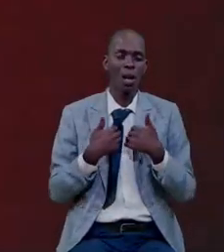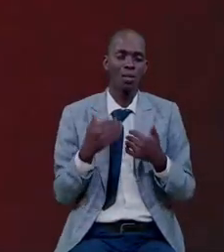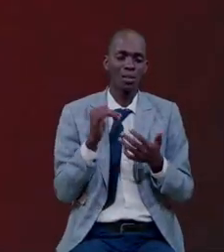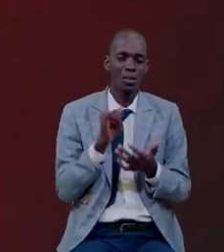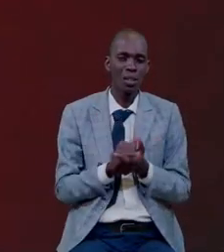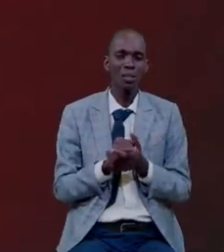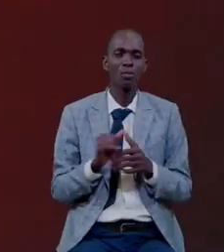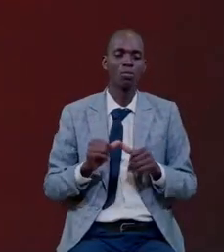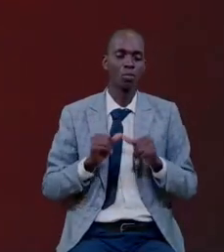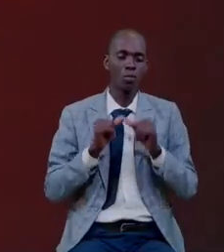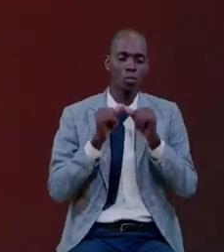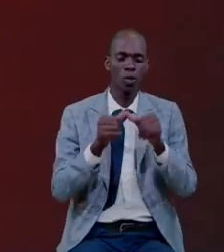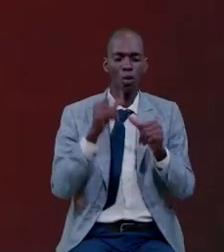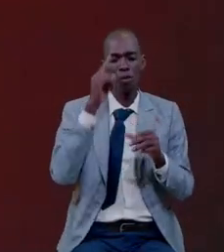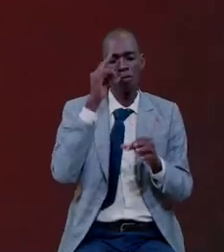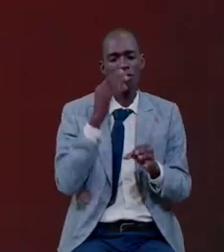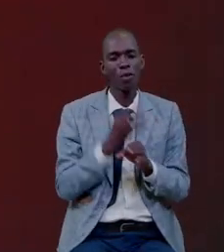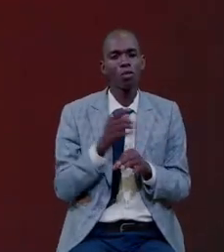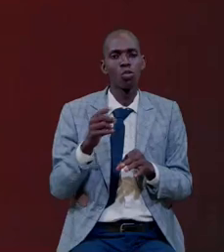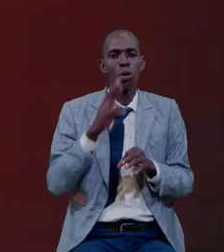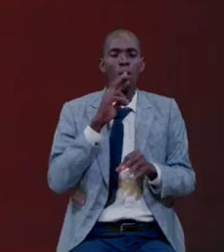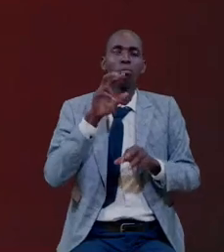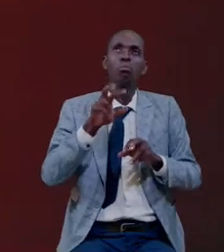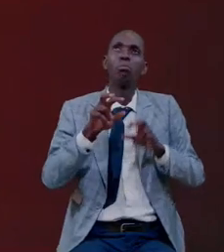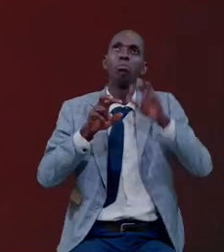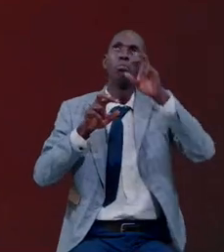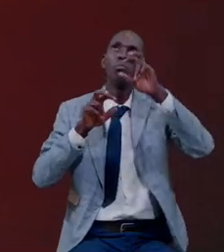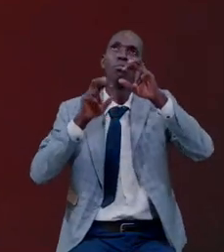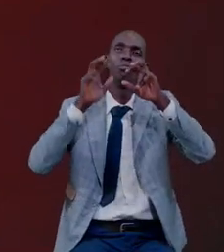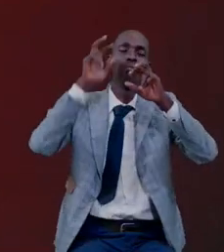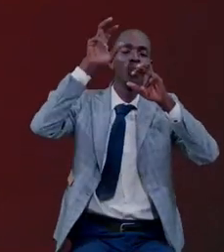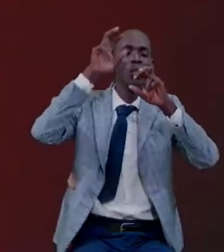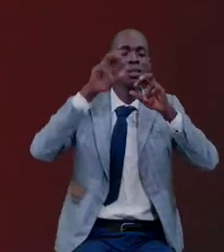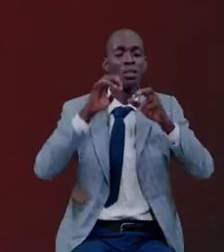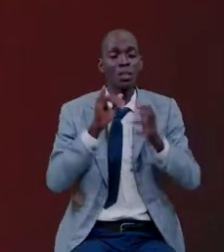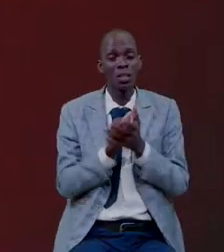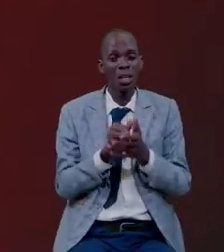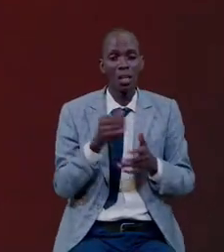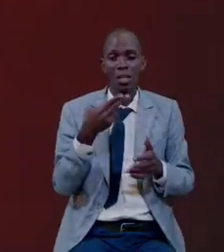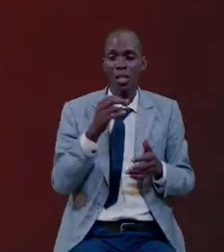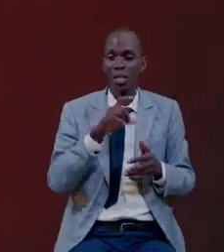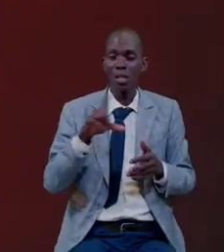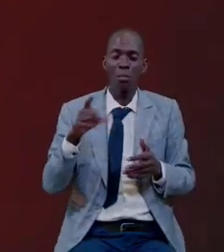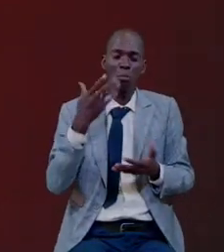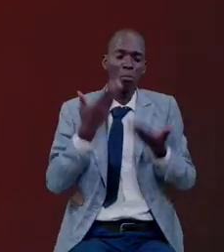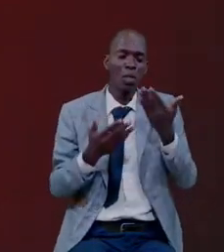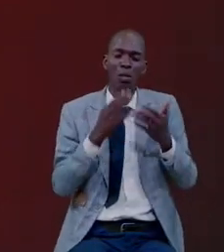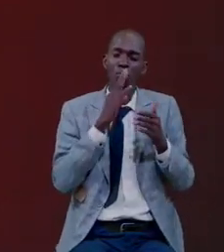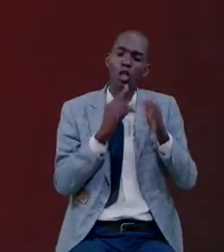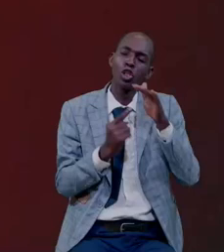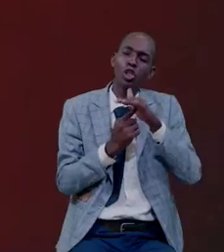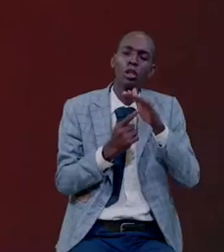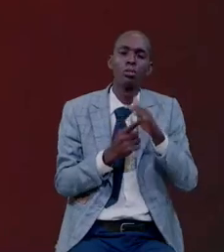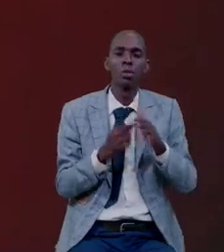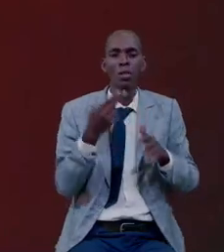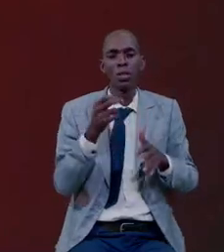foi ferme. Et vous gravissez la colline. La colline peut être